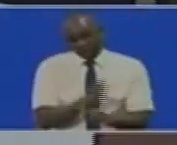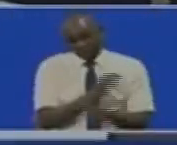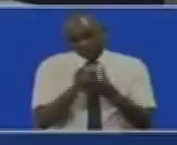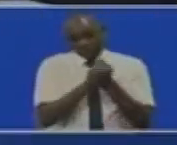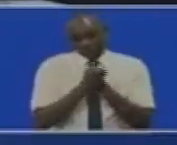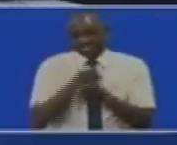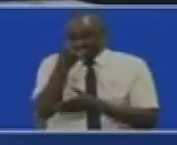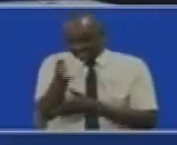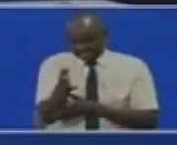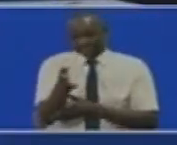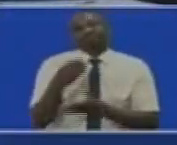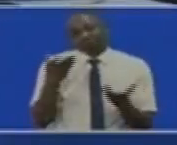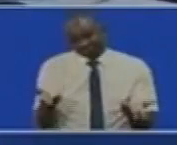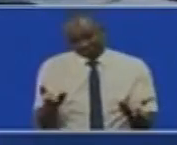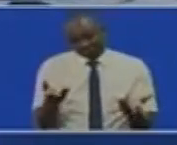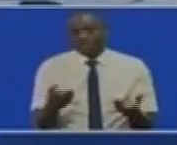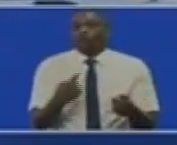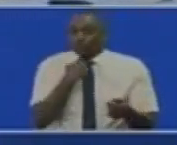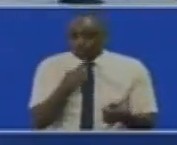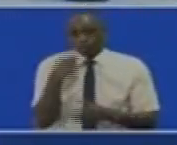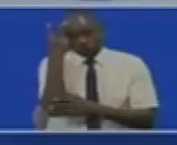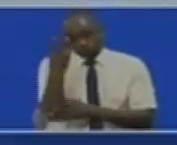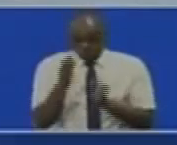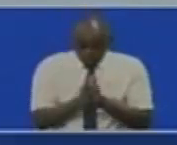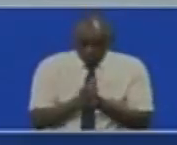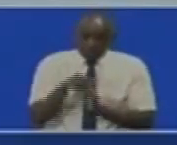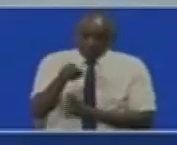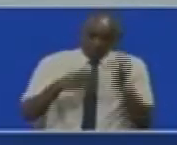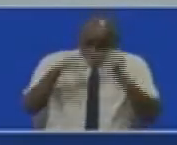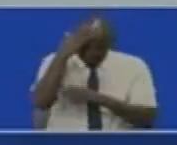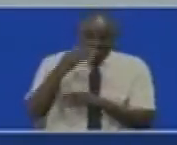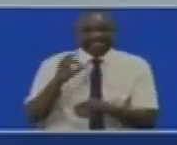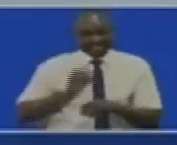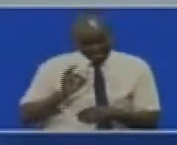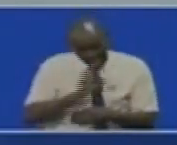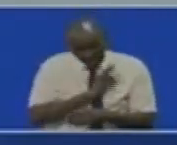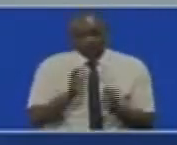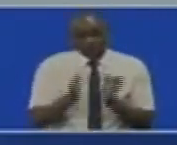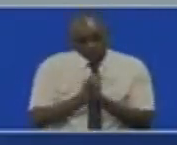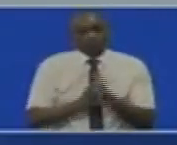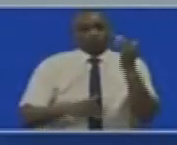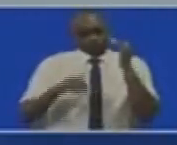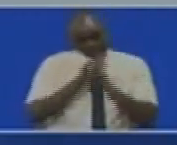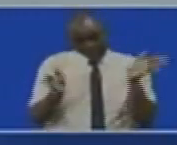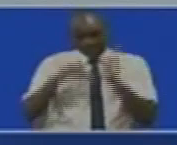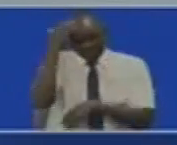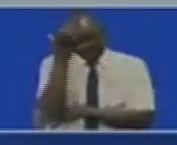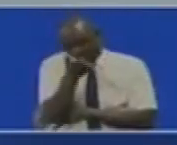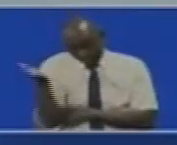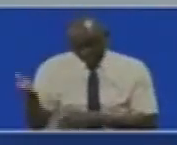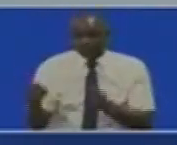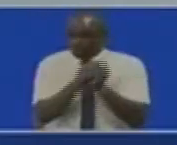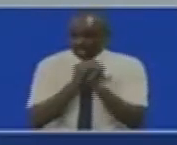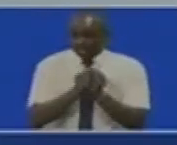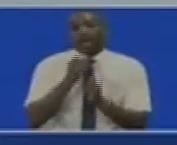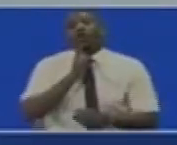forever. So... wanachama wa miungano mikuu miwili ya wahadhiri na wafanyikazi wa vyuo vikuu vya umma pamoja na mabeo ya vyuo vyote kote nchini kwa pamoja